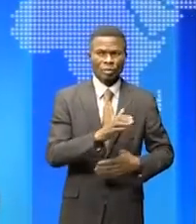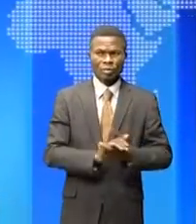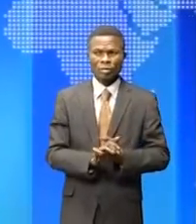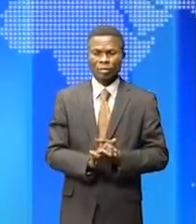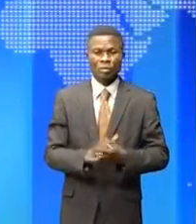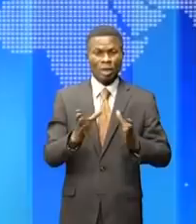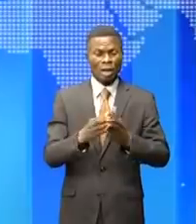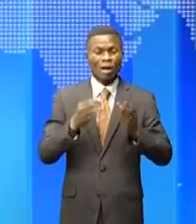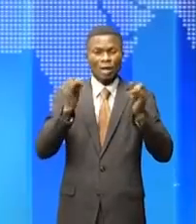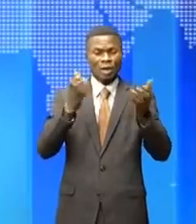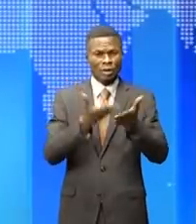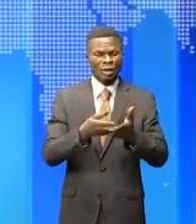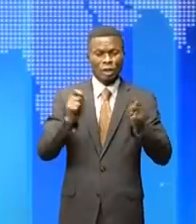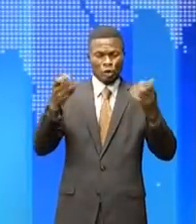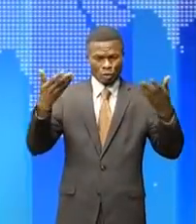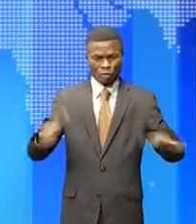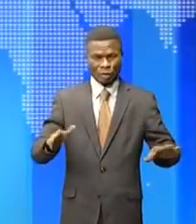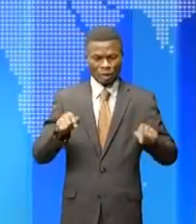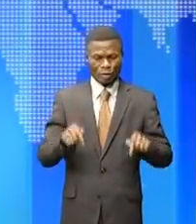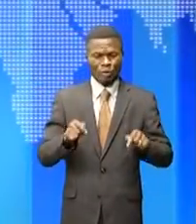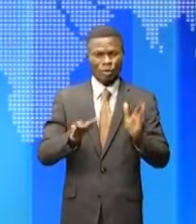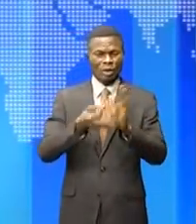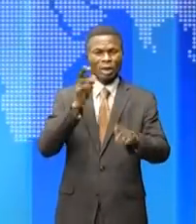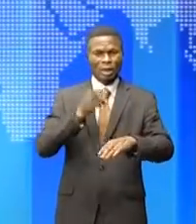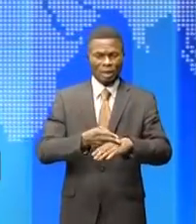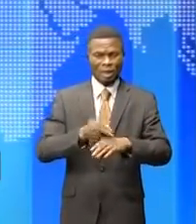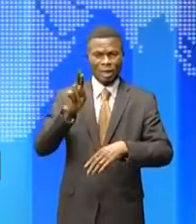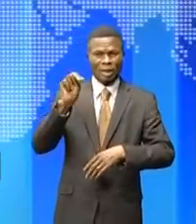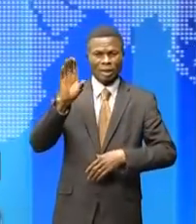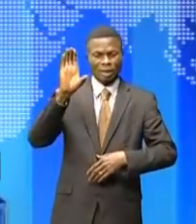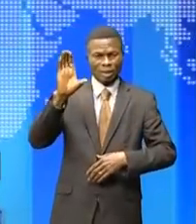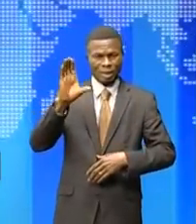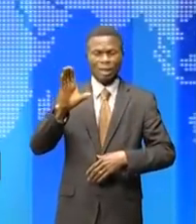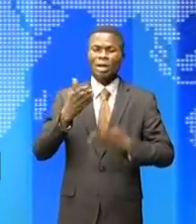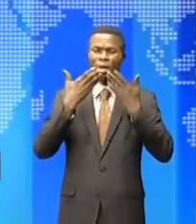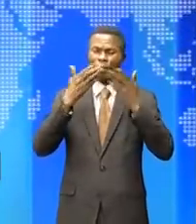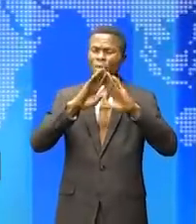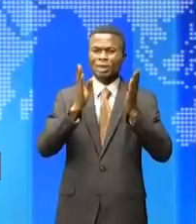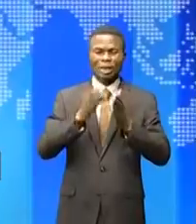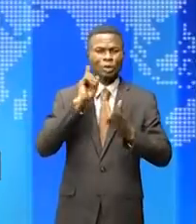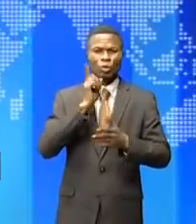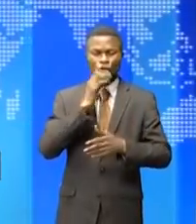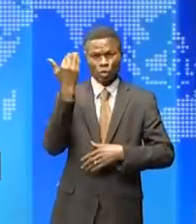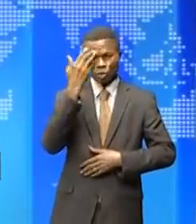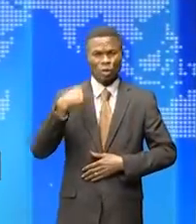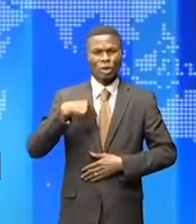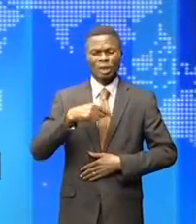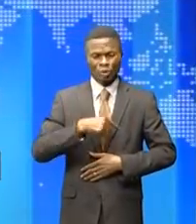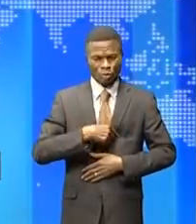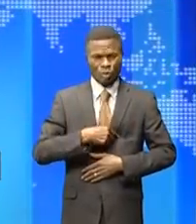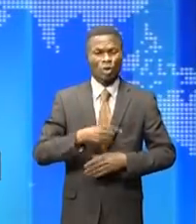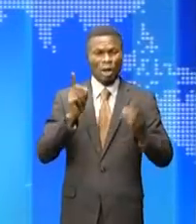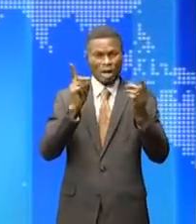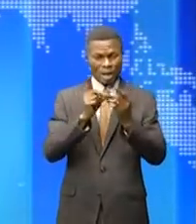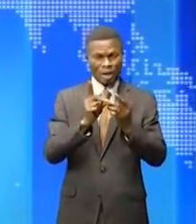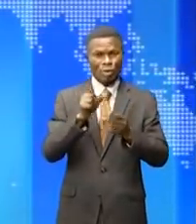par cette note que mettons un terme à ce journal de la mi-journée sur la télévision nationale congolaise un journal que nous dédions à nos consoeurs de la